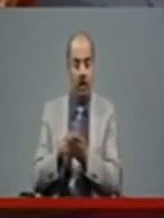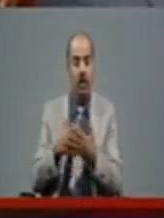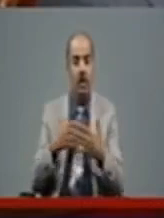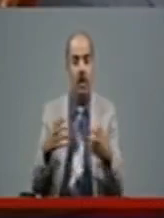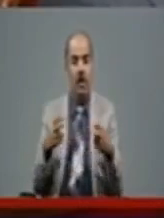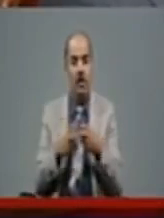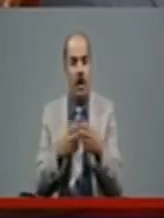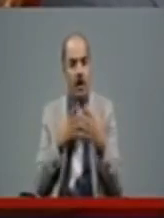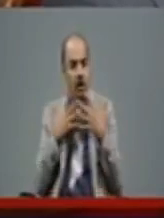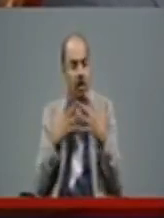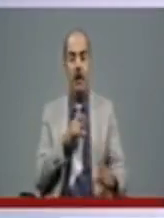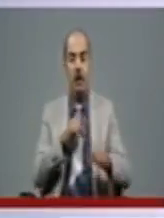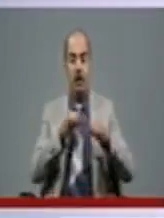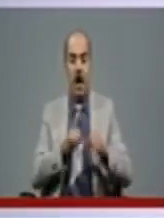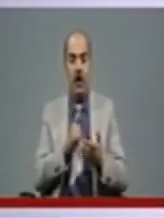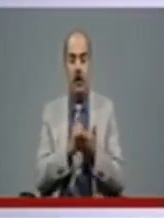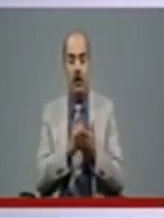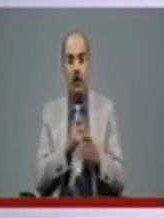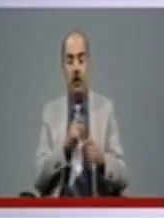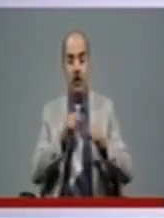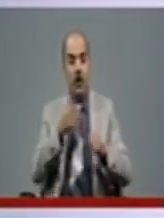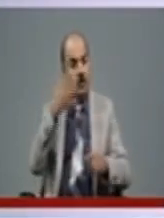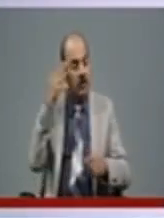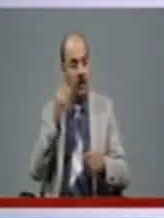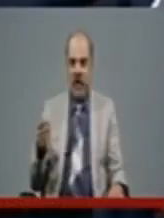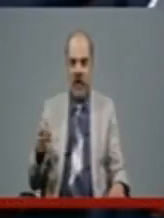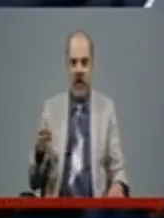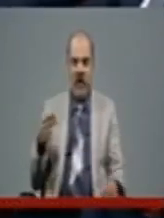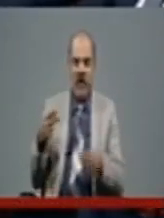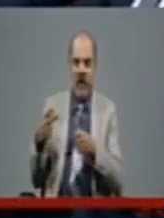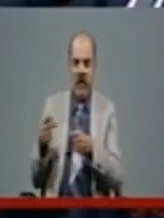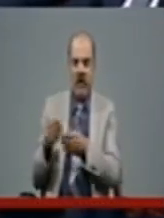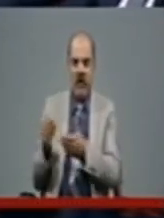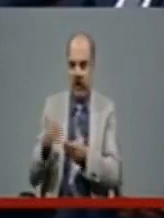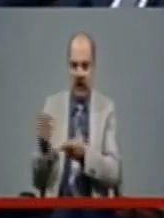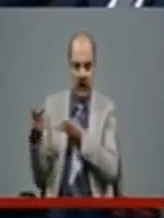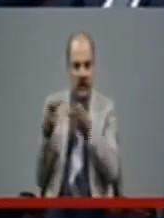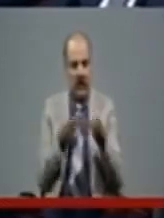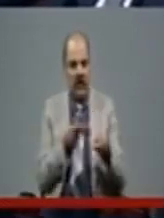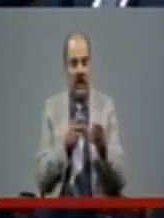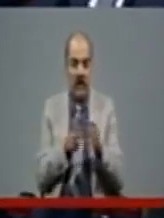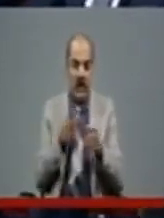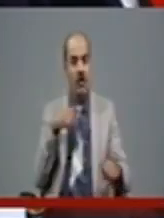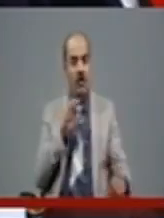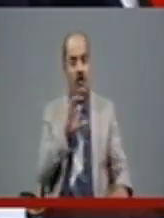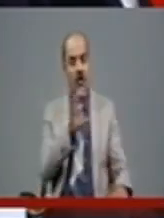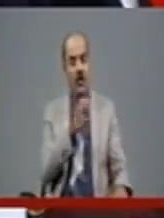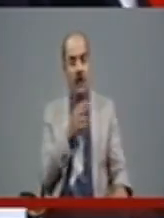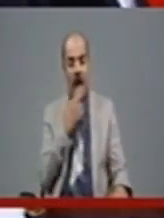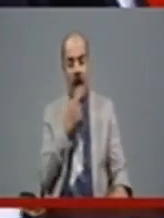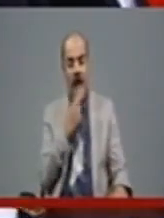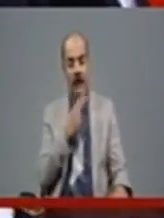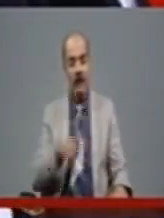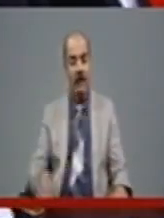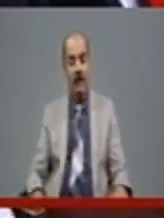شعار الربط بين الأسواق الإفريقية، تم خلال فعالياته توقيع عدد من الاتفاقيات والبروتوكولات